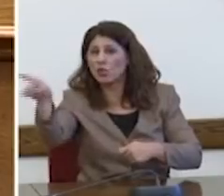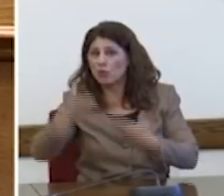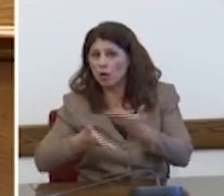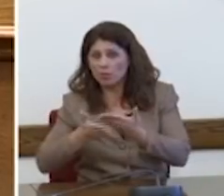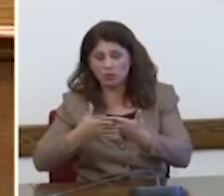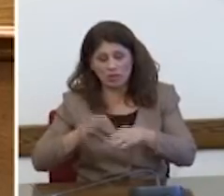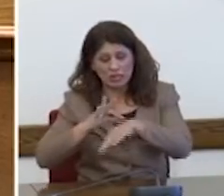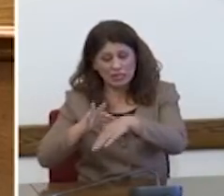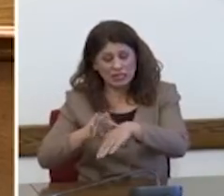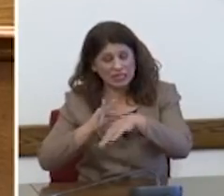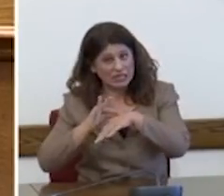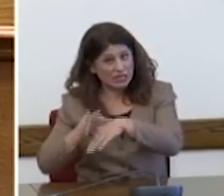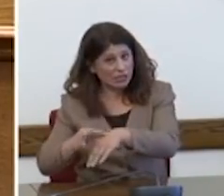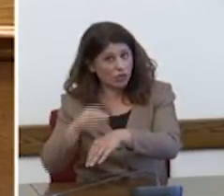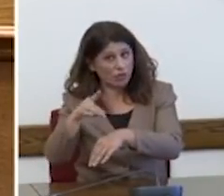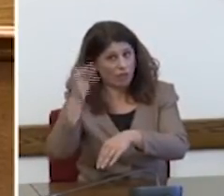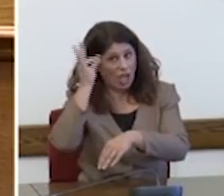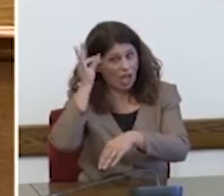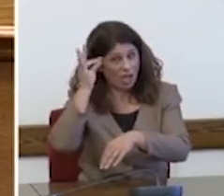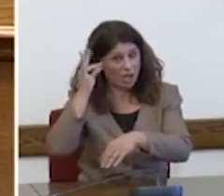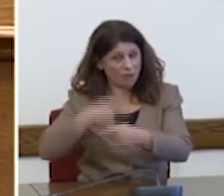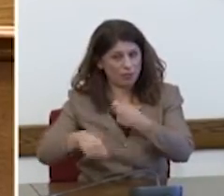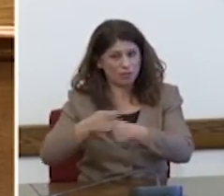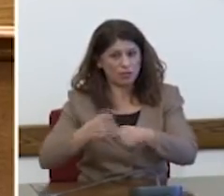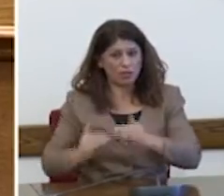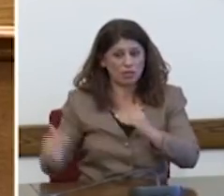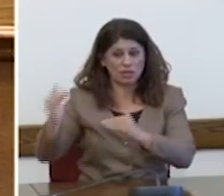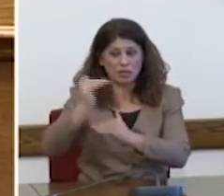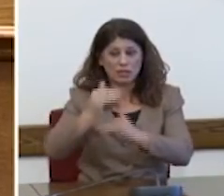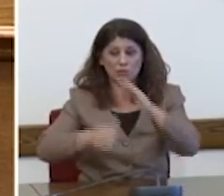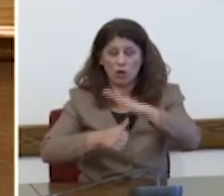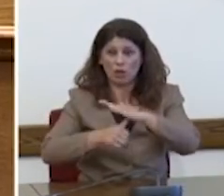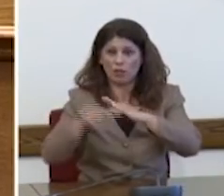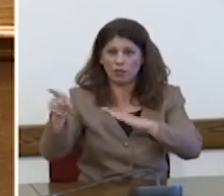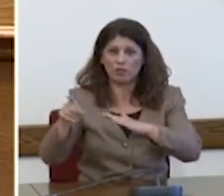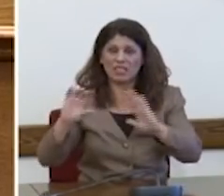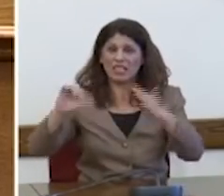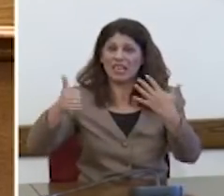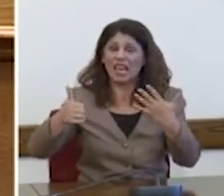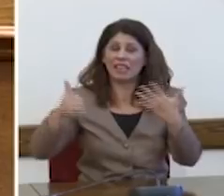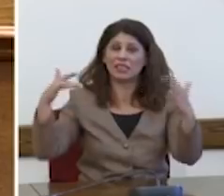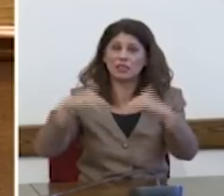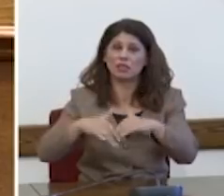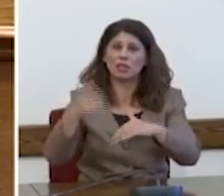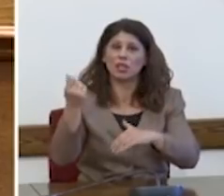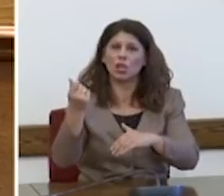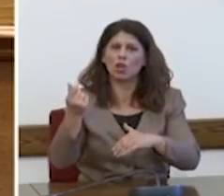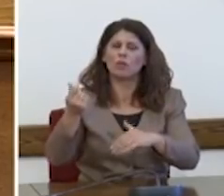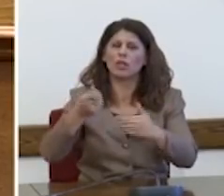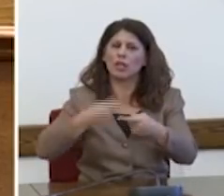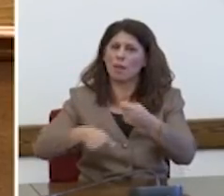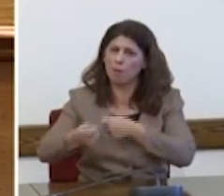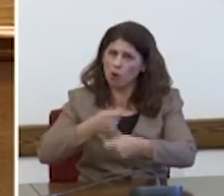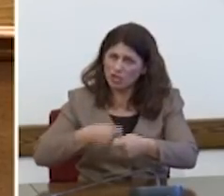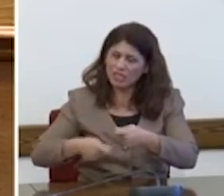και συμπροήδρευσε με τον Τούρκο υπουργό εμπορίου στην 6η σύνοδο της Μεικτής Οικονομικής και Εμπορικής Επιτροπής